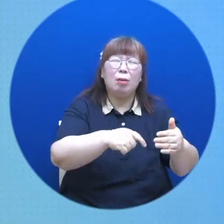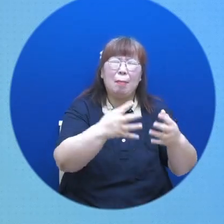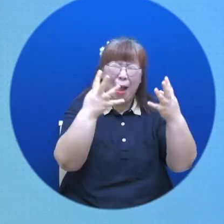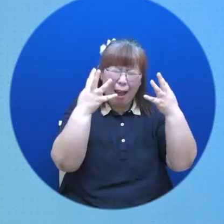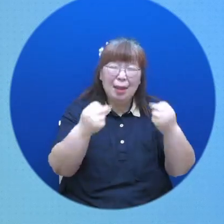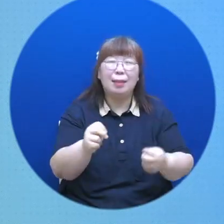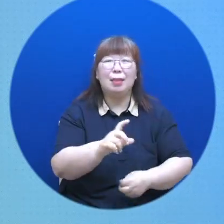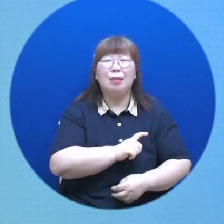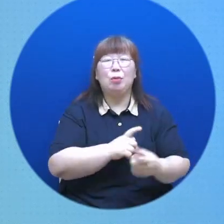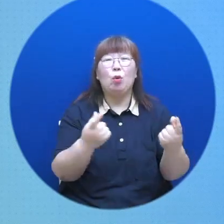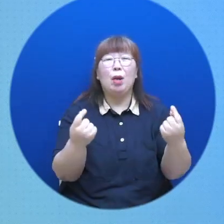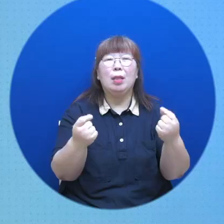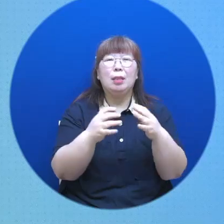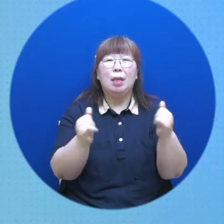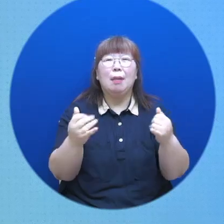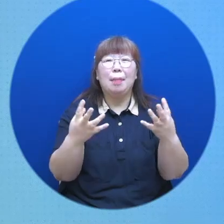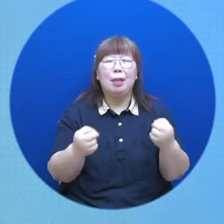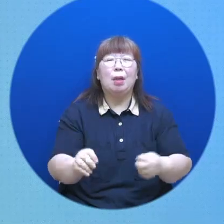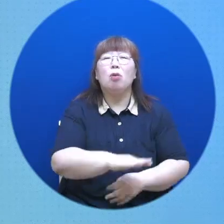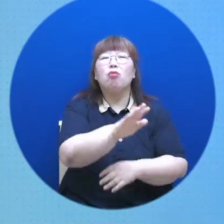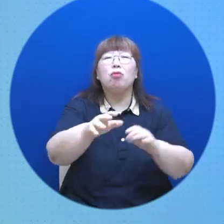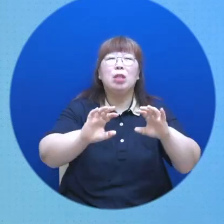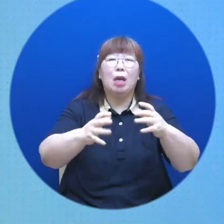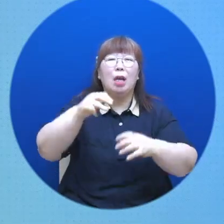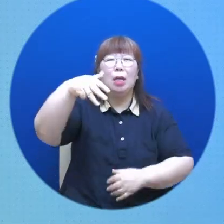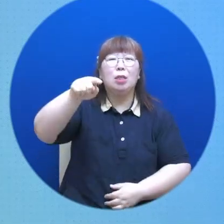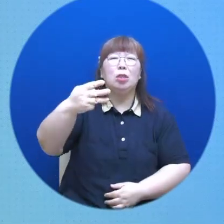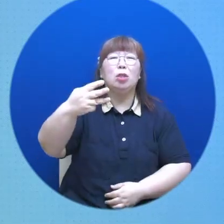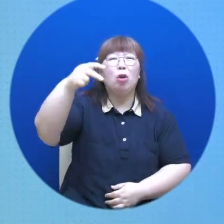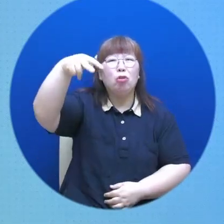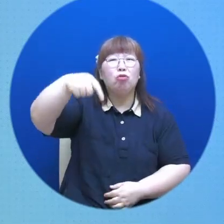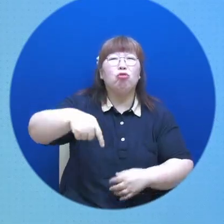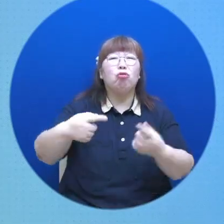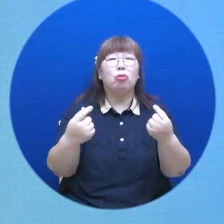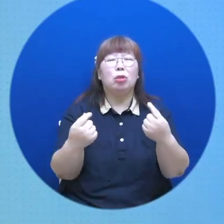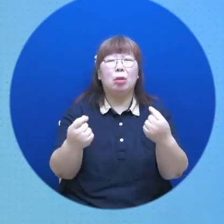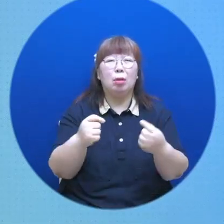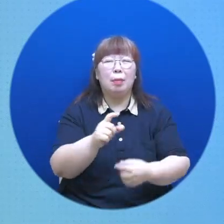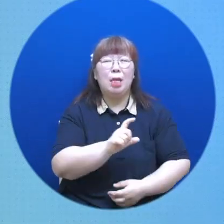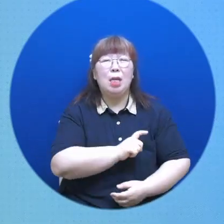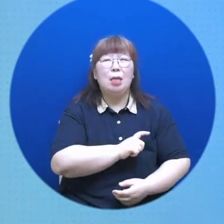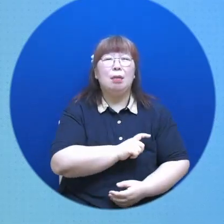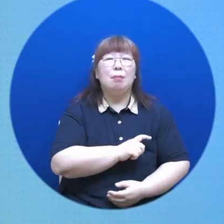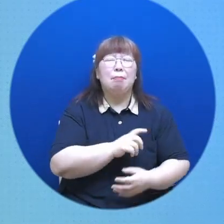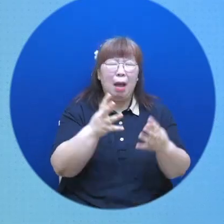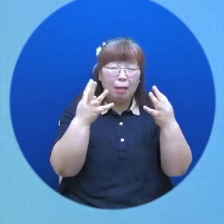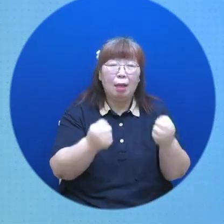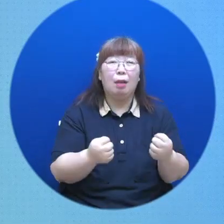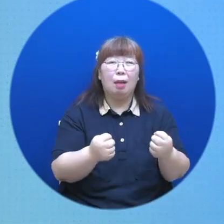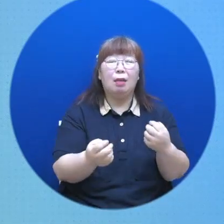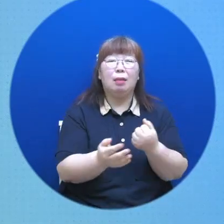이름이래요. 우리나라 철수 영희처럼 아주 흔한 이름이에요. 그래서 물어본 겁니다.